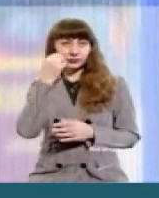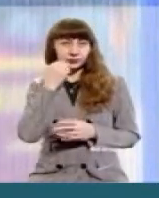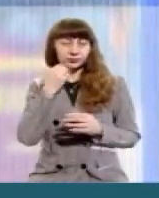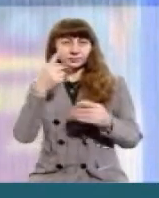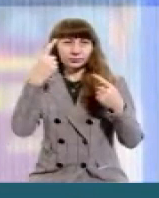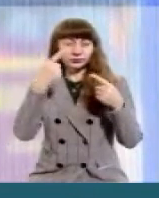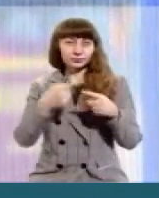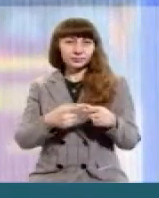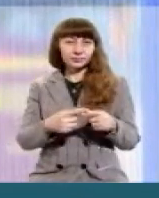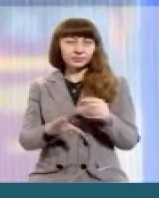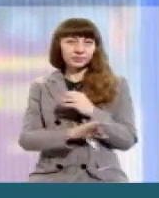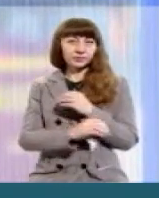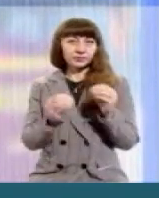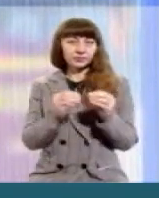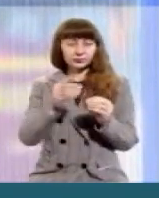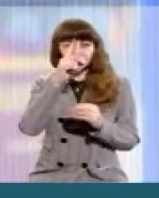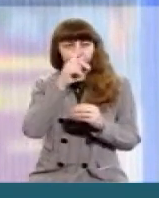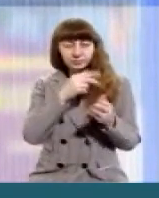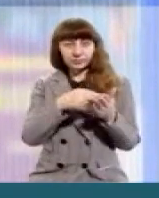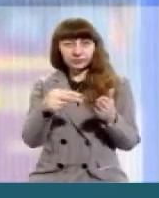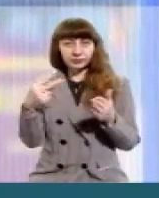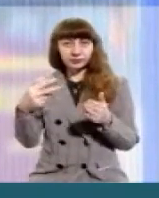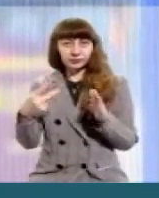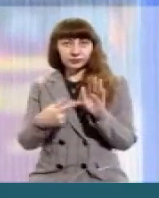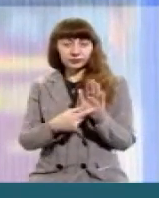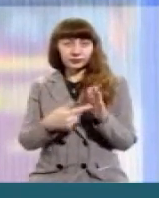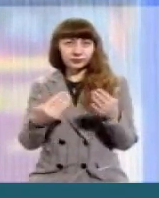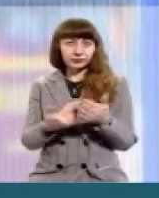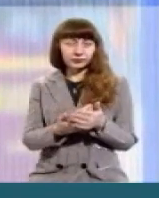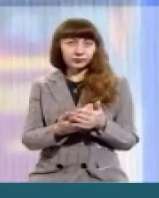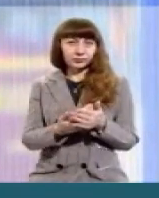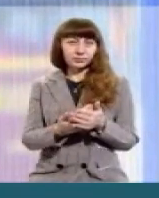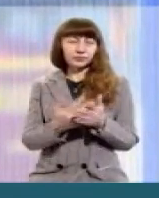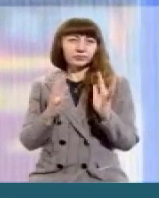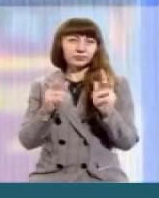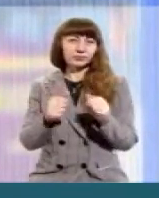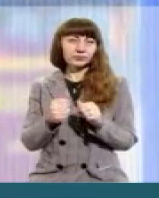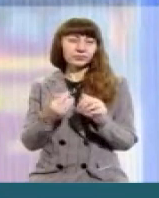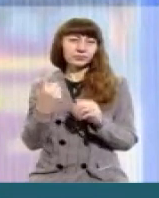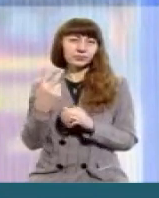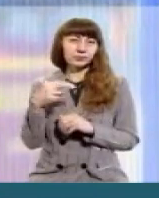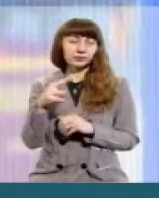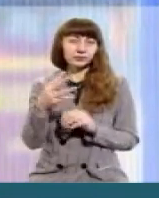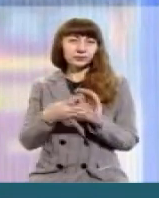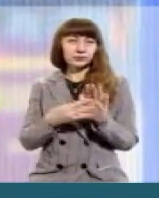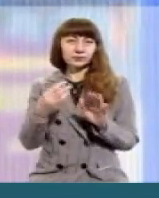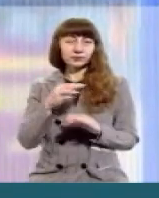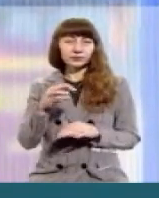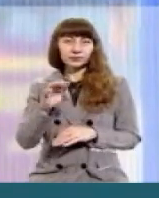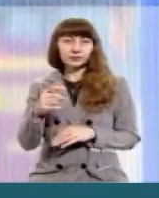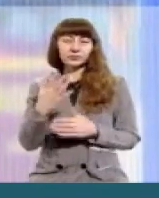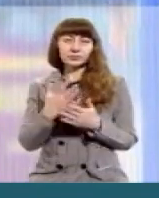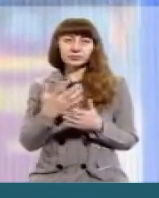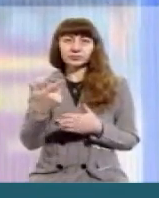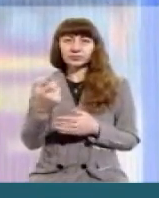техникалардың орнын толтыру мақсатында қажетті соманы 20%-ын мемлекет қаржыландырды. Соңғы 10 айда 1 миллиард 900